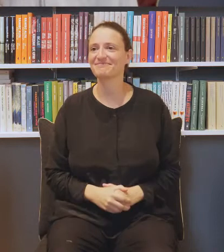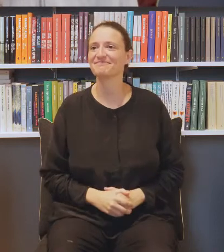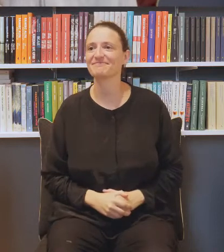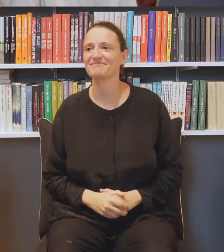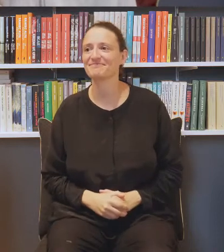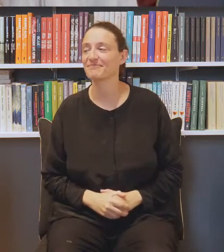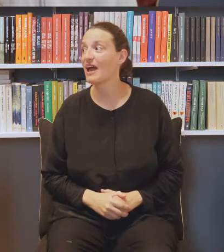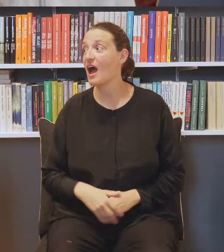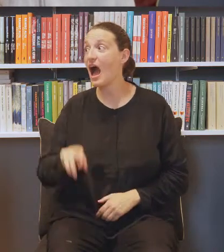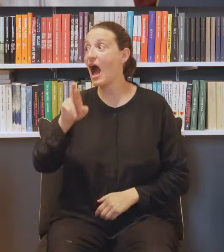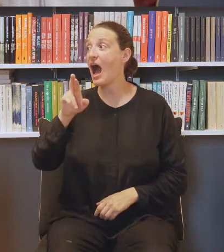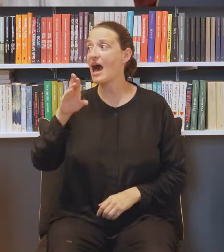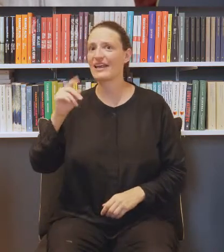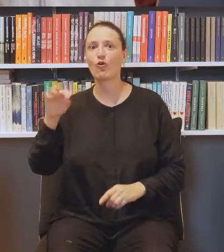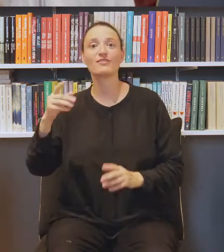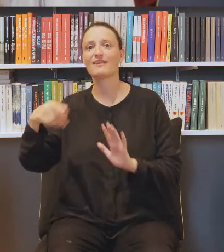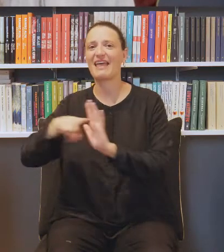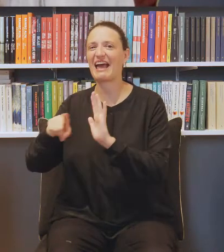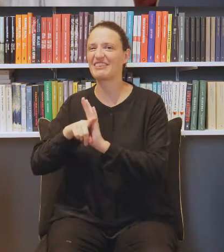Rekord negatywny to jest 3.